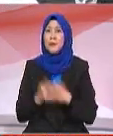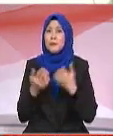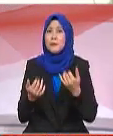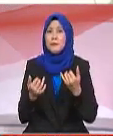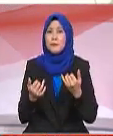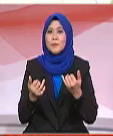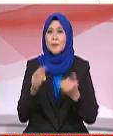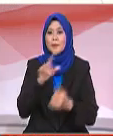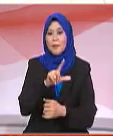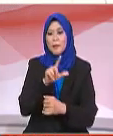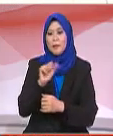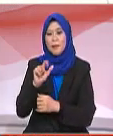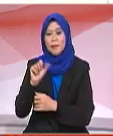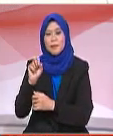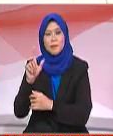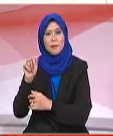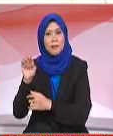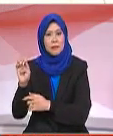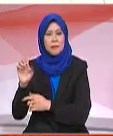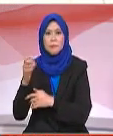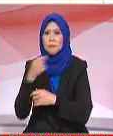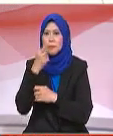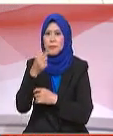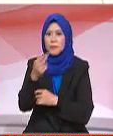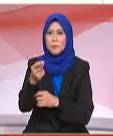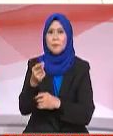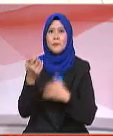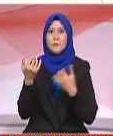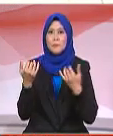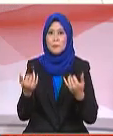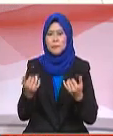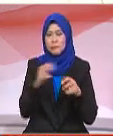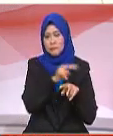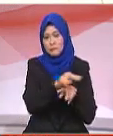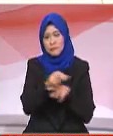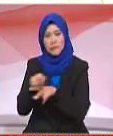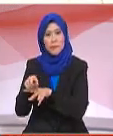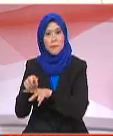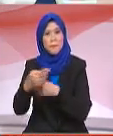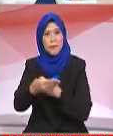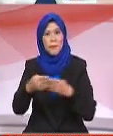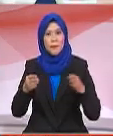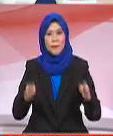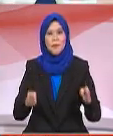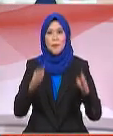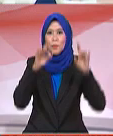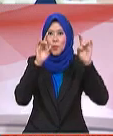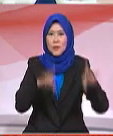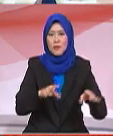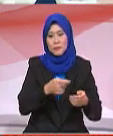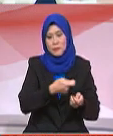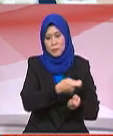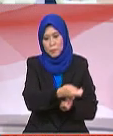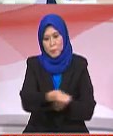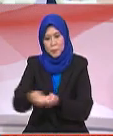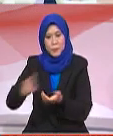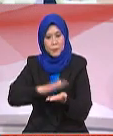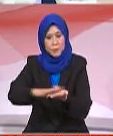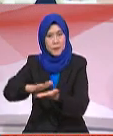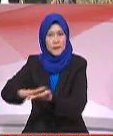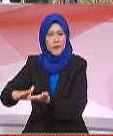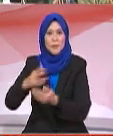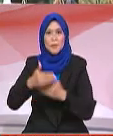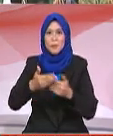Menengah Lasal Mary Magdalena Komiji berkata, pihaknya akan memastikan bilik peperiksaan sentiasa disanitasi sebelum